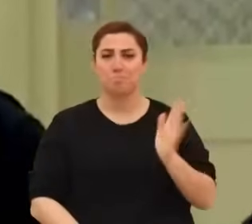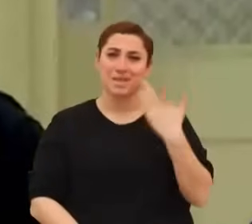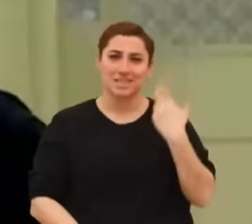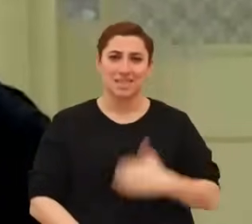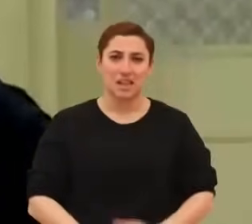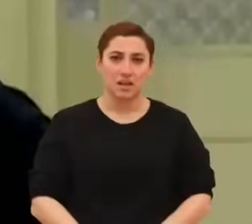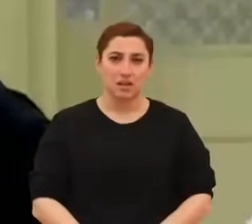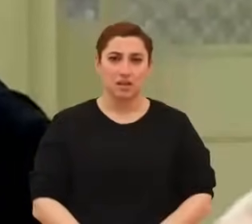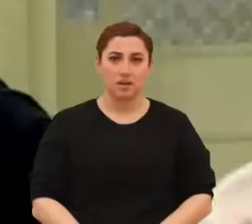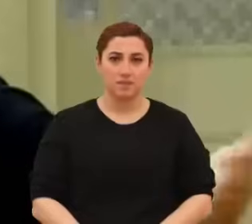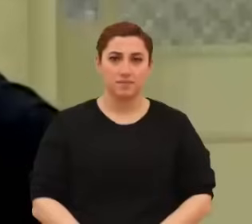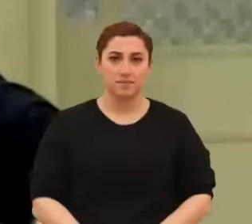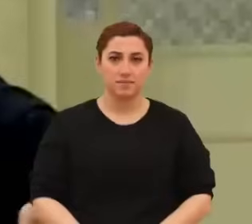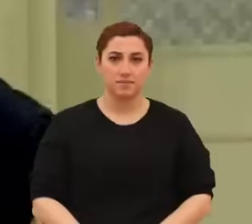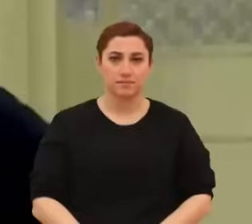Mesela